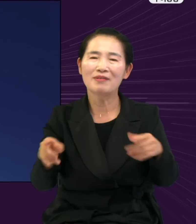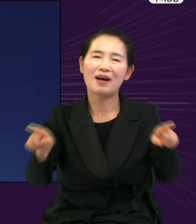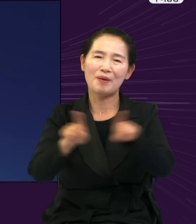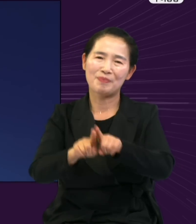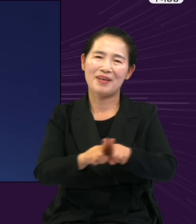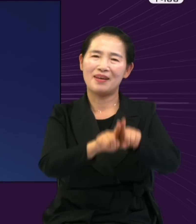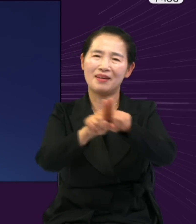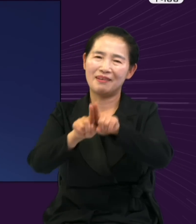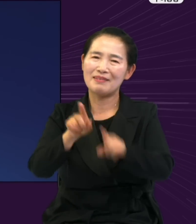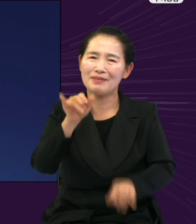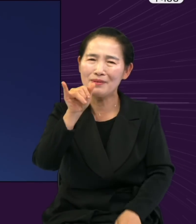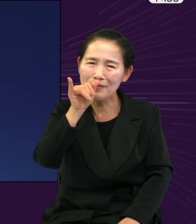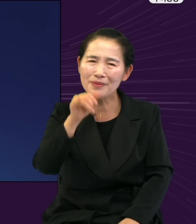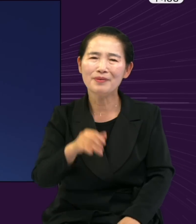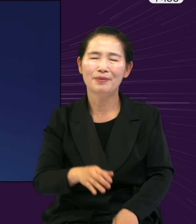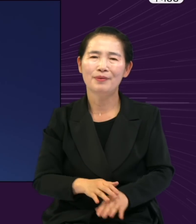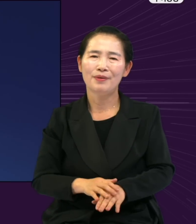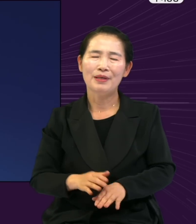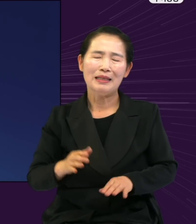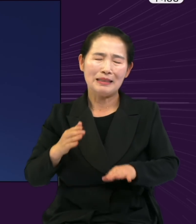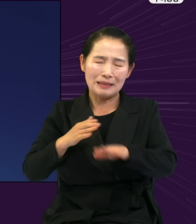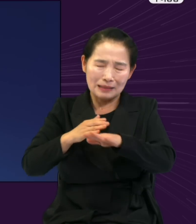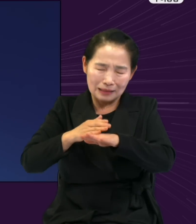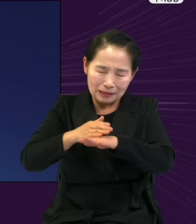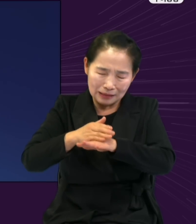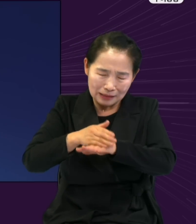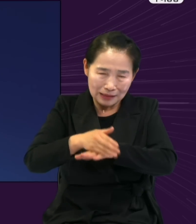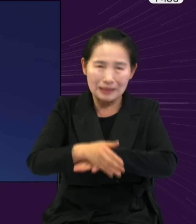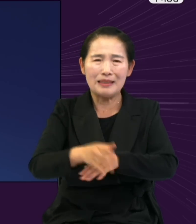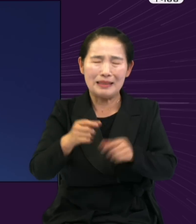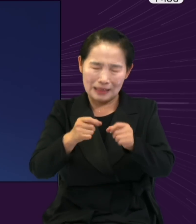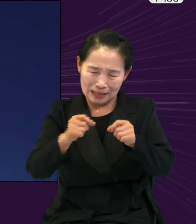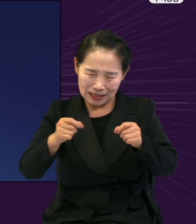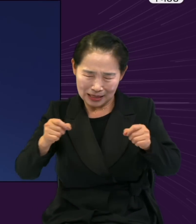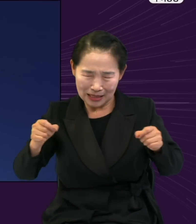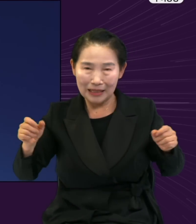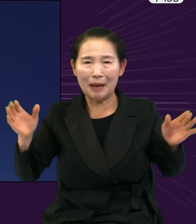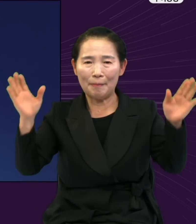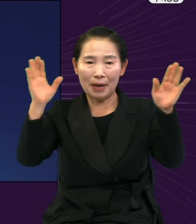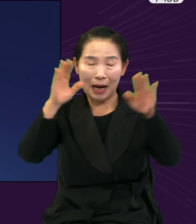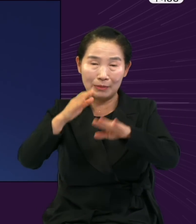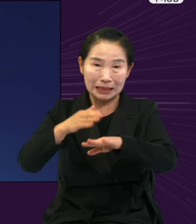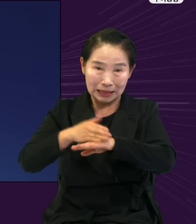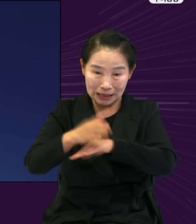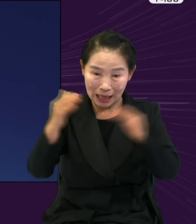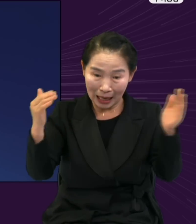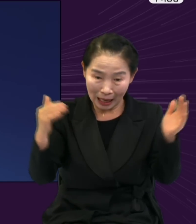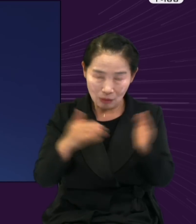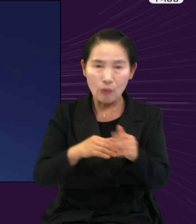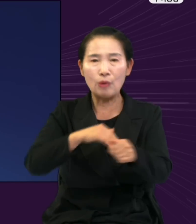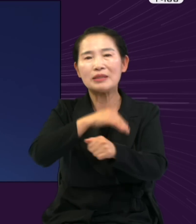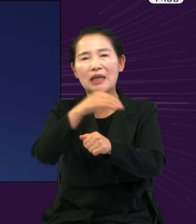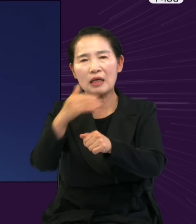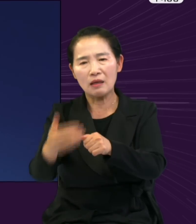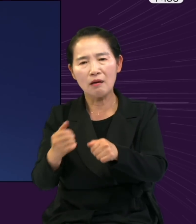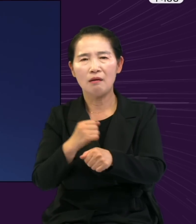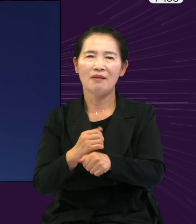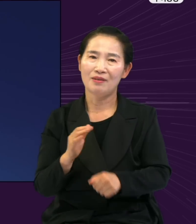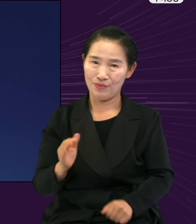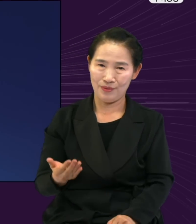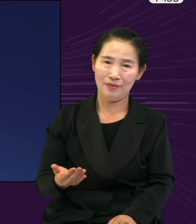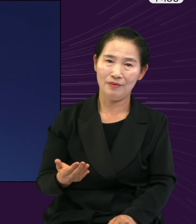길고 긴 밤이 지나 아침을 맞이하면서 시작된 장례의 절차는 제가 감당하기가 쉽진 않았습니다.